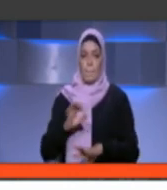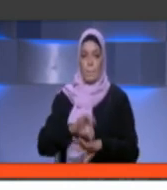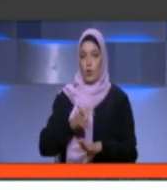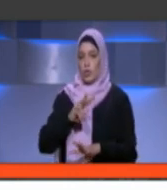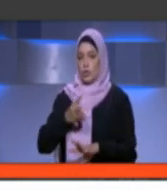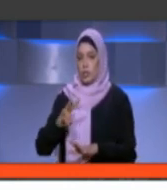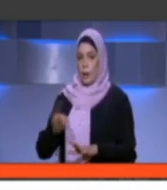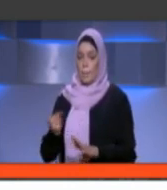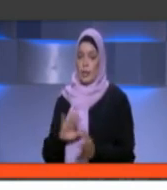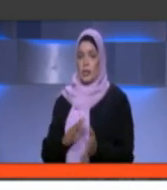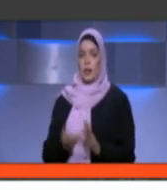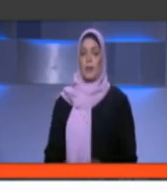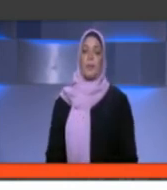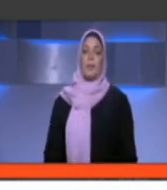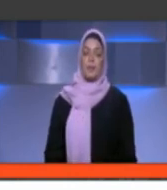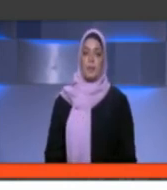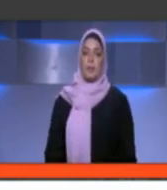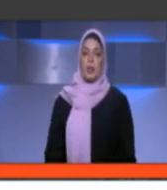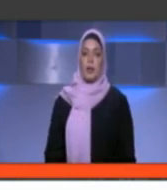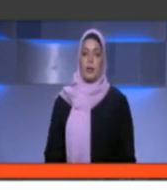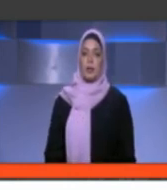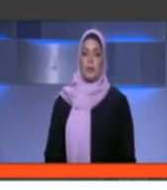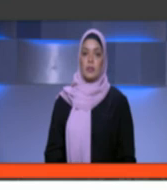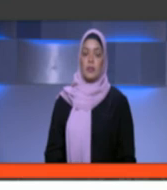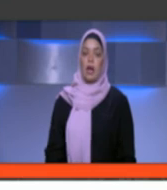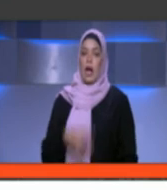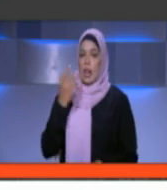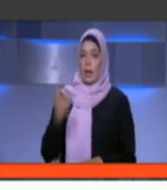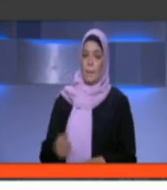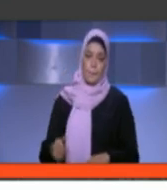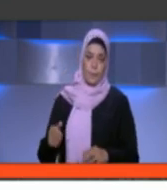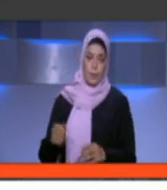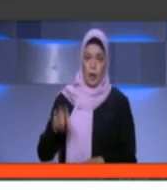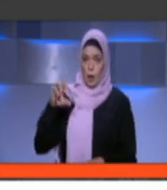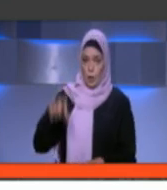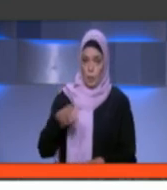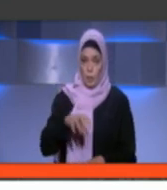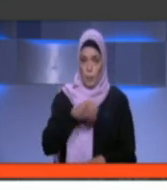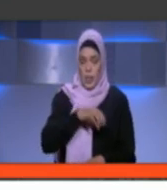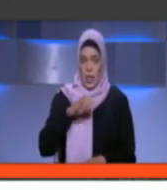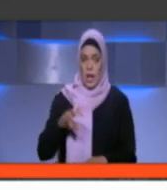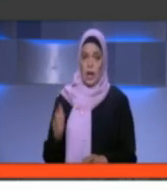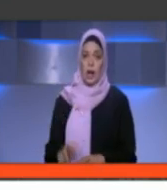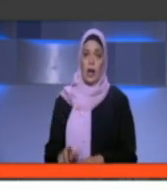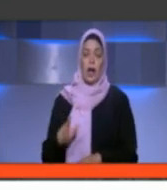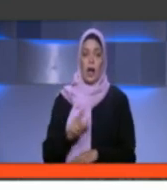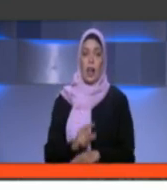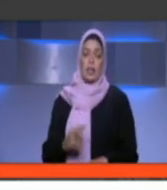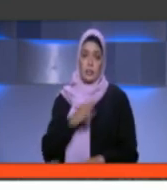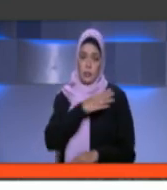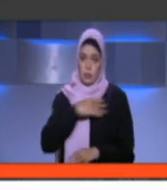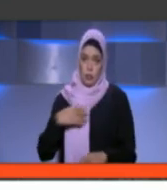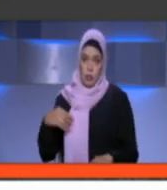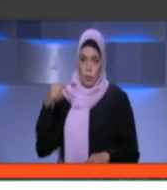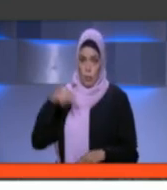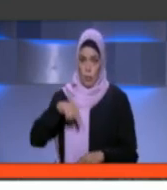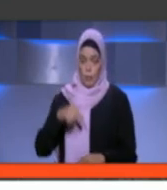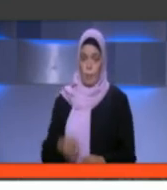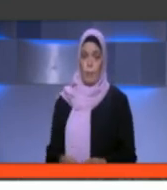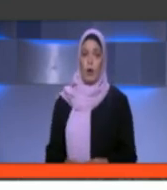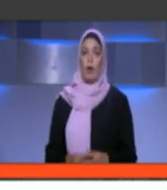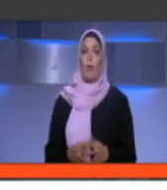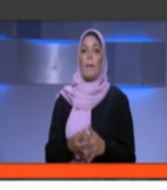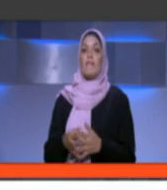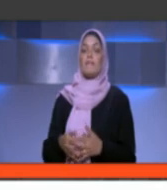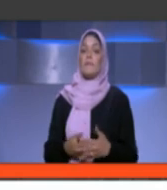جانب آخر المنطقة التي تحوي واشنطن العاصمة ولاية فيرجينيا